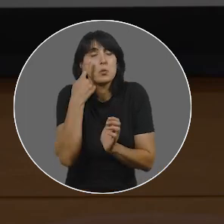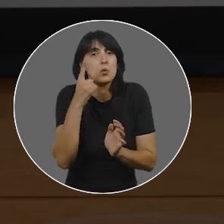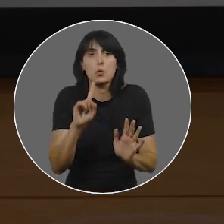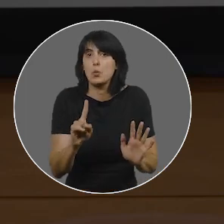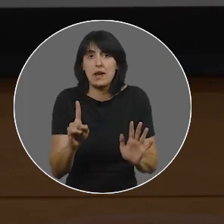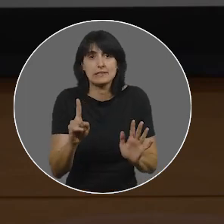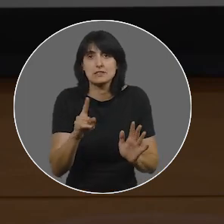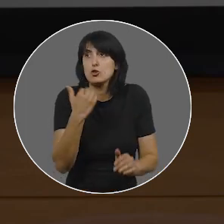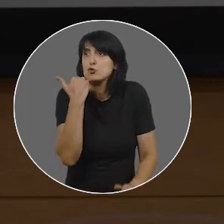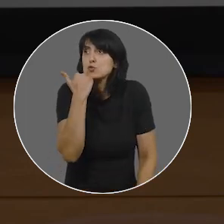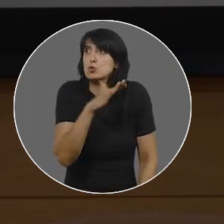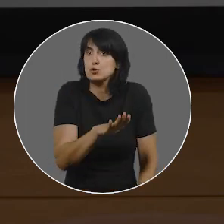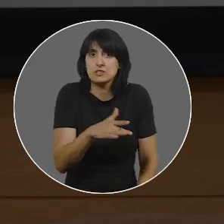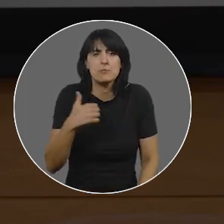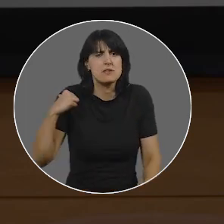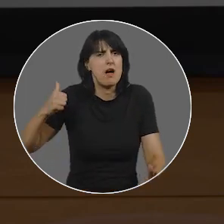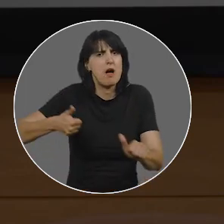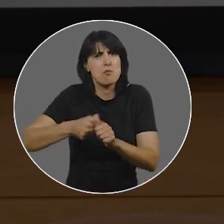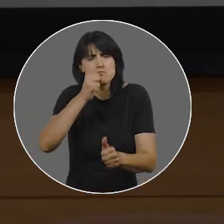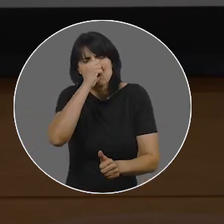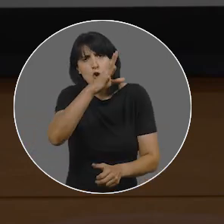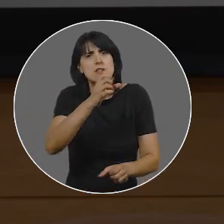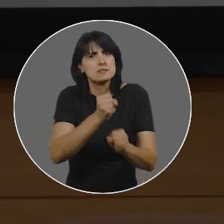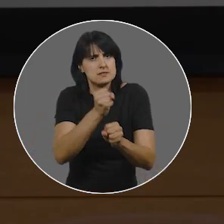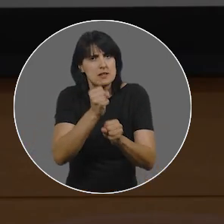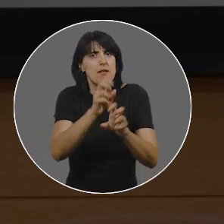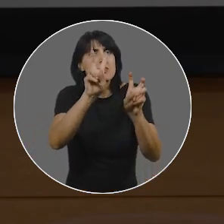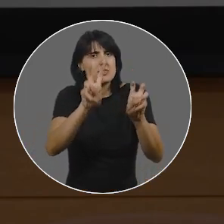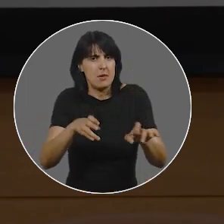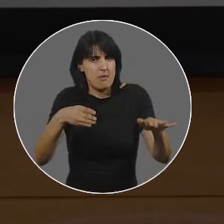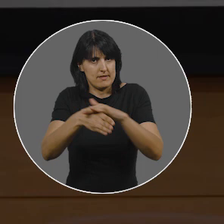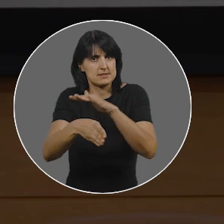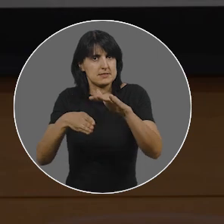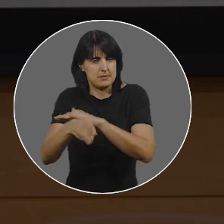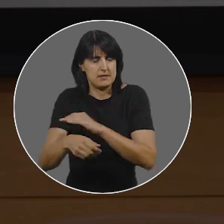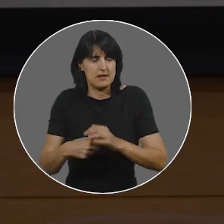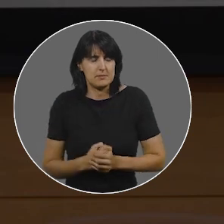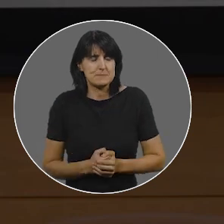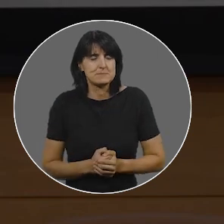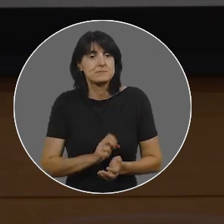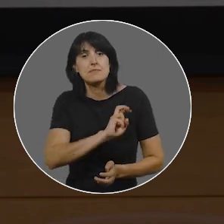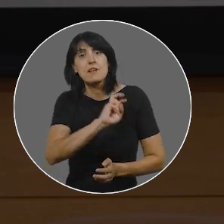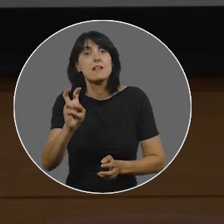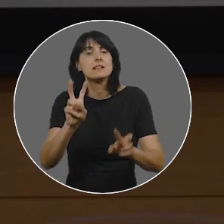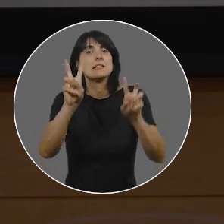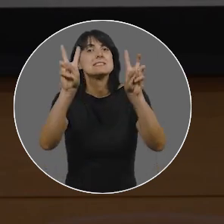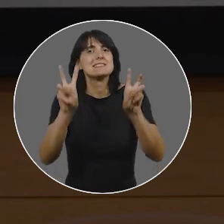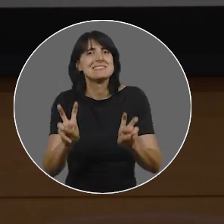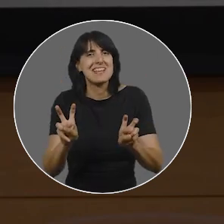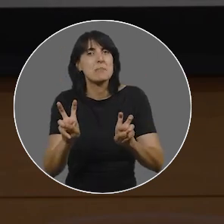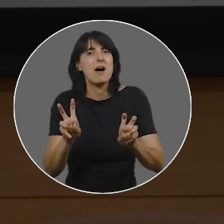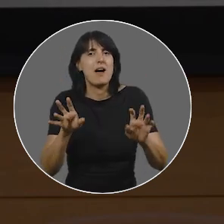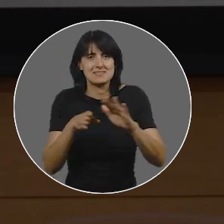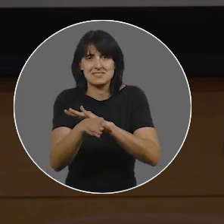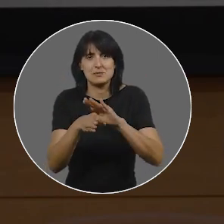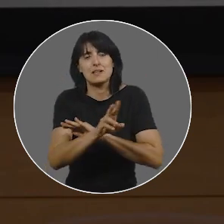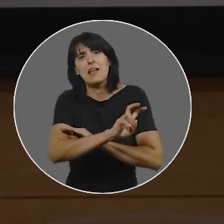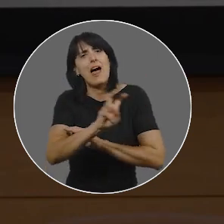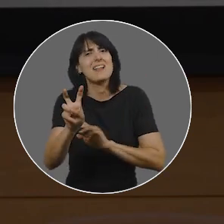malgrat tots els anys que portem treballant el tema de l'accessibilitat. Altra qüestió que ens trobem amb el